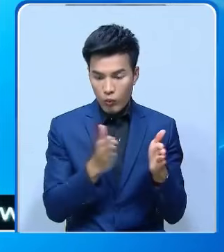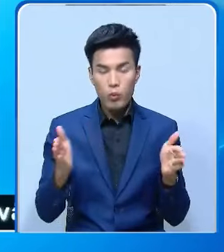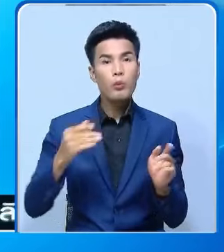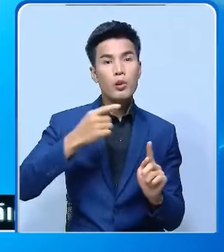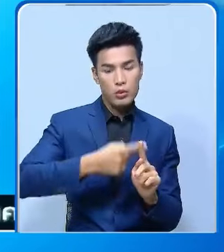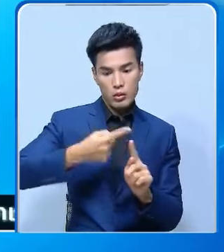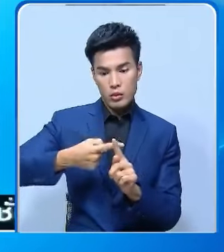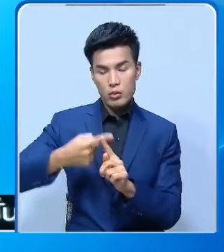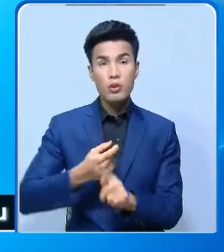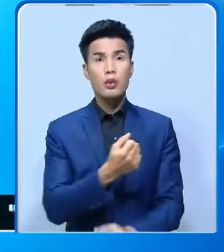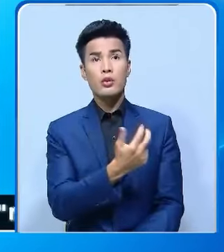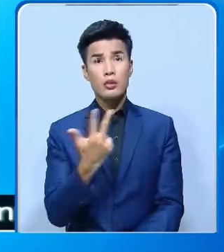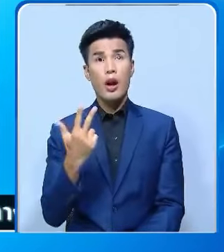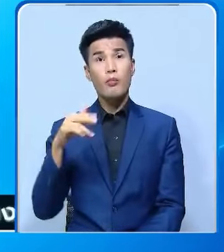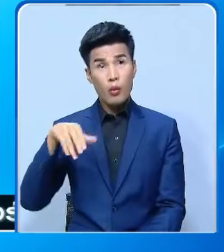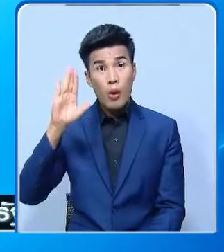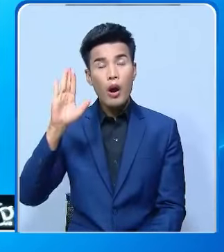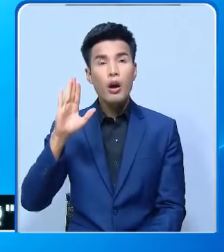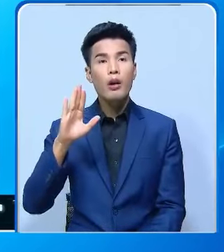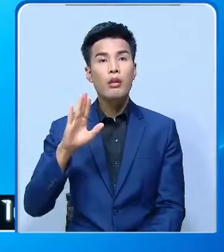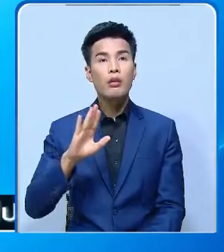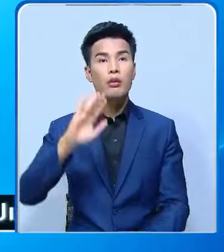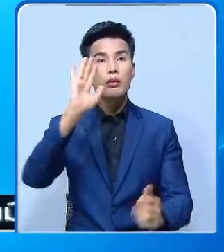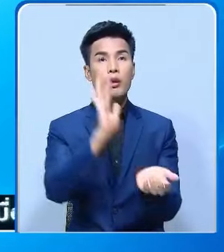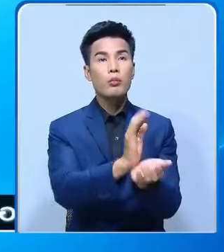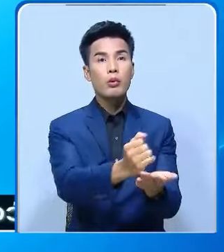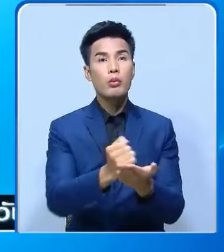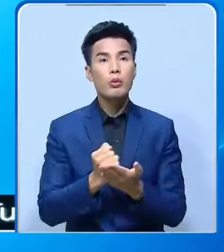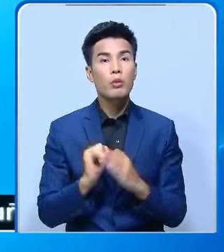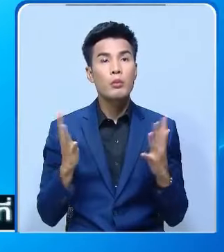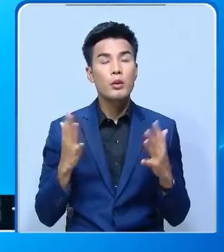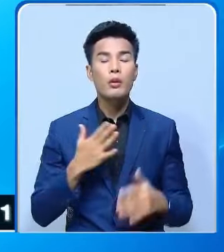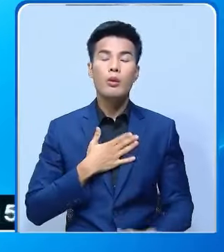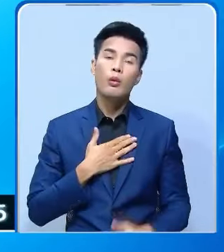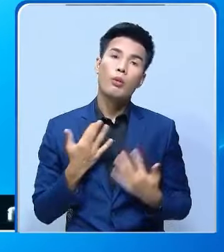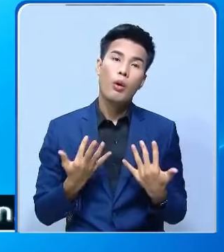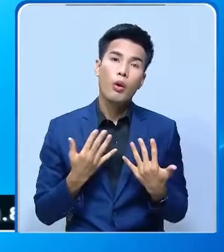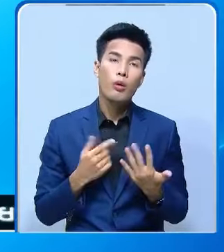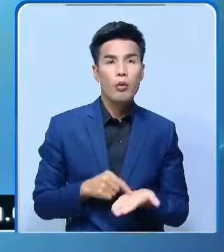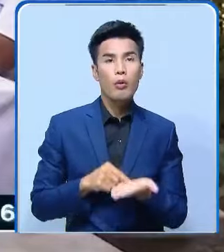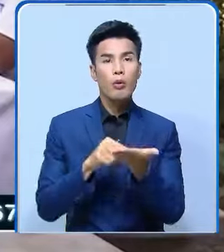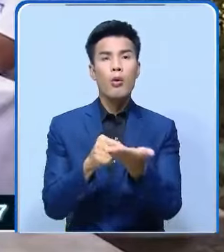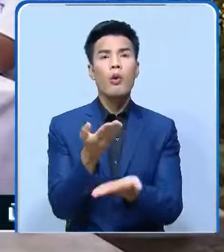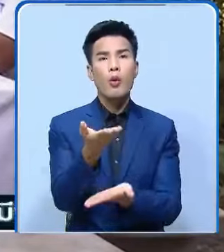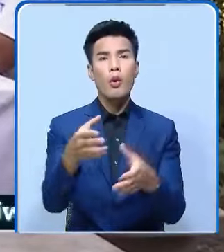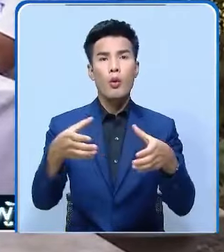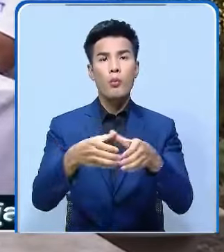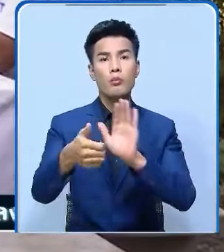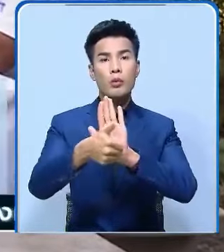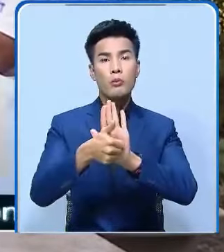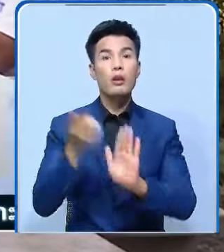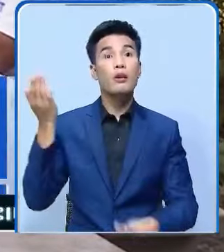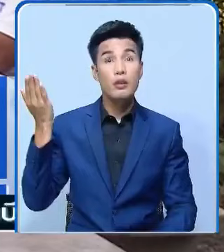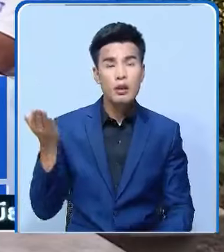มันก็ 3เดือนนิดๆแล้วคดีไม่คืบเลยค่ะอ่าป้าบุญมีก็เลยตัดสินใจไปร้องขอความื่อช่วยเหลือจากทางเพจใส่ไมต้องรอดนี่ล่ะค่ะ